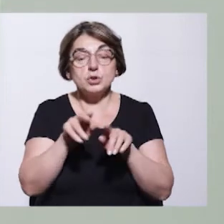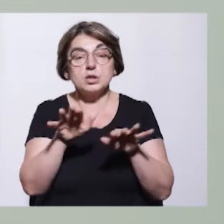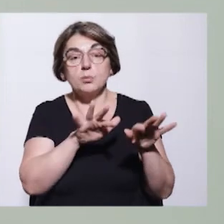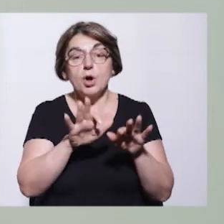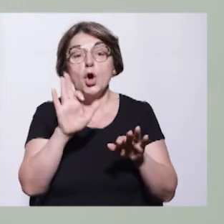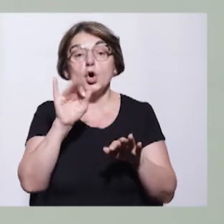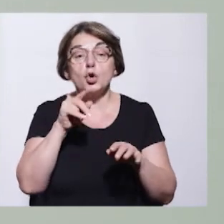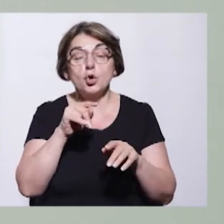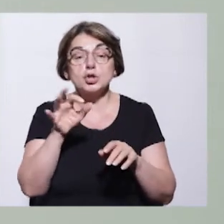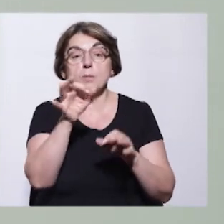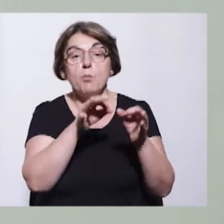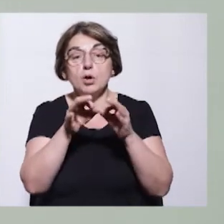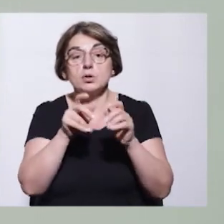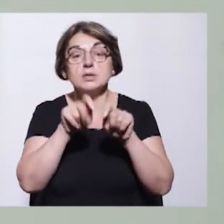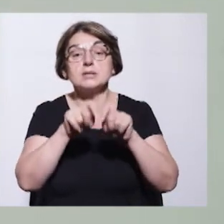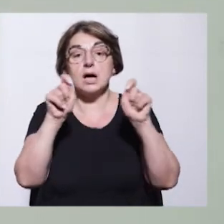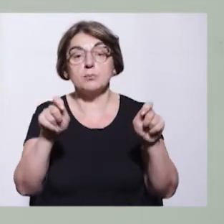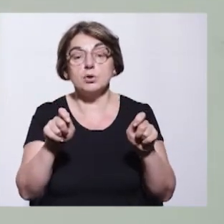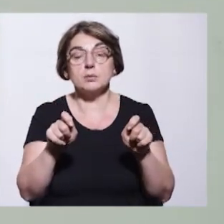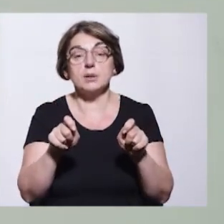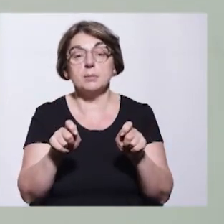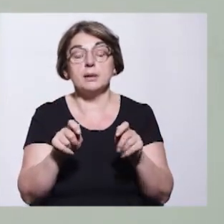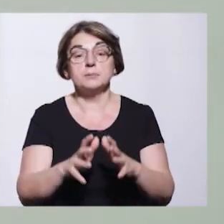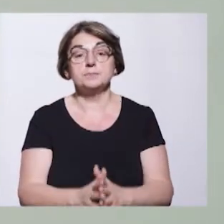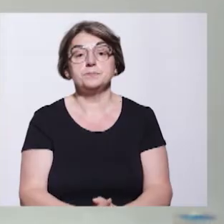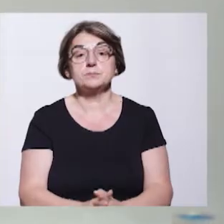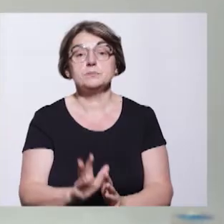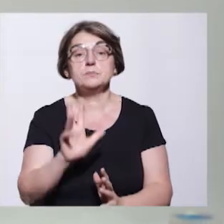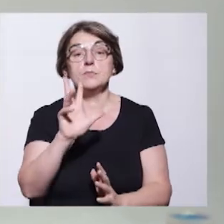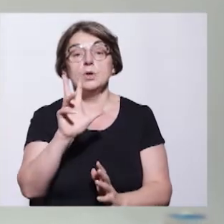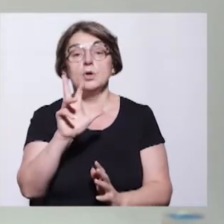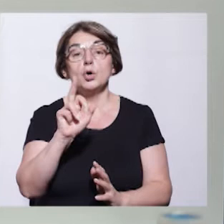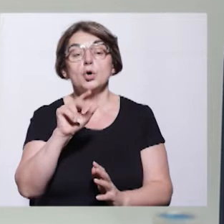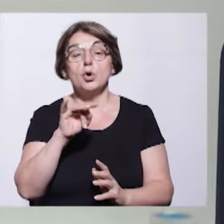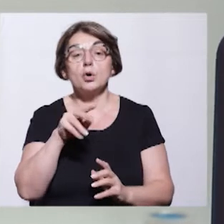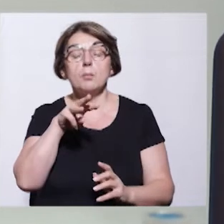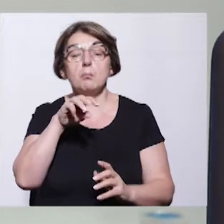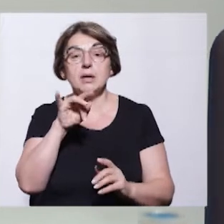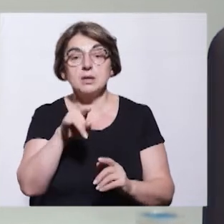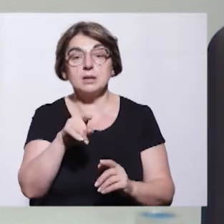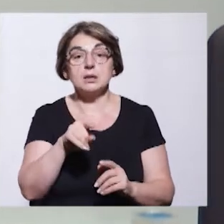ისევ ურთიერთქმედებს ქლორის მოლეკულასთან და წარმოიქმნება